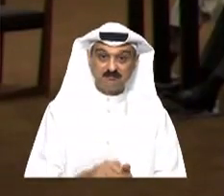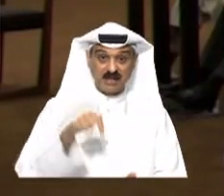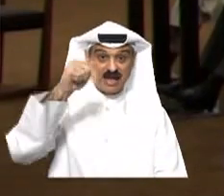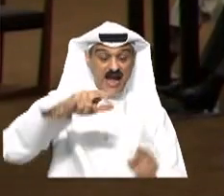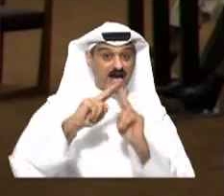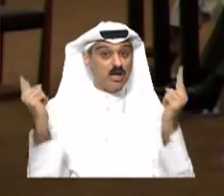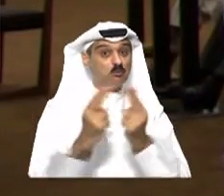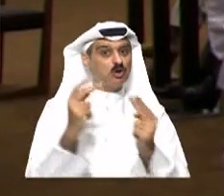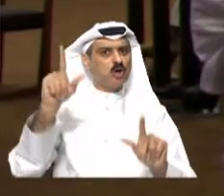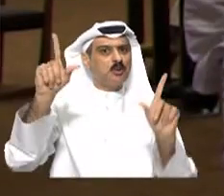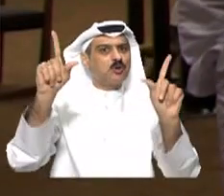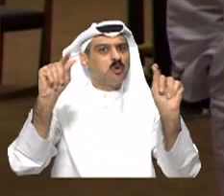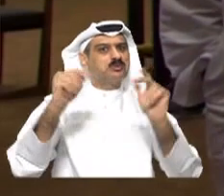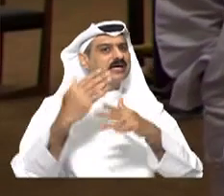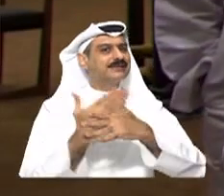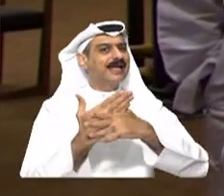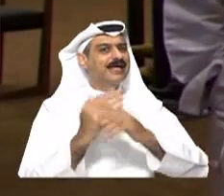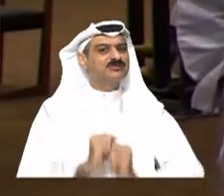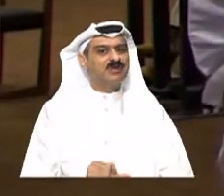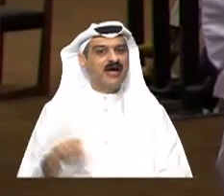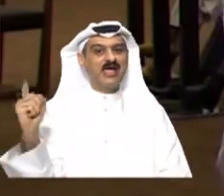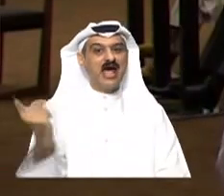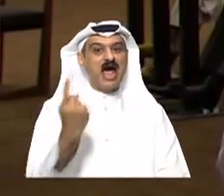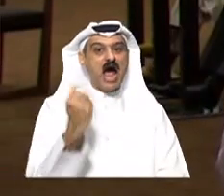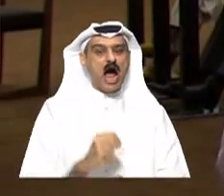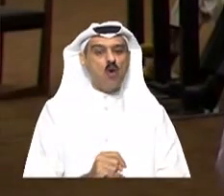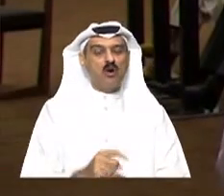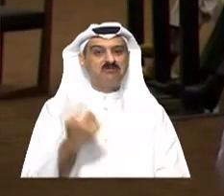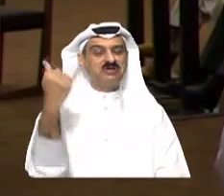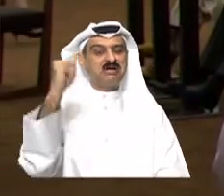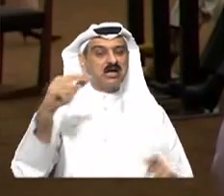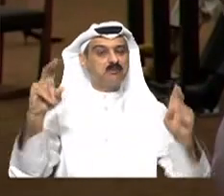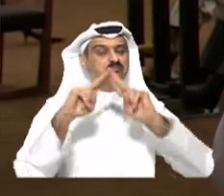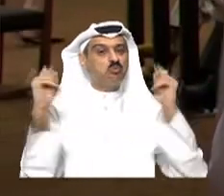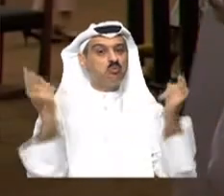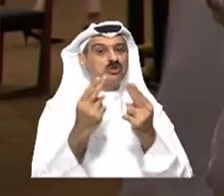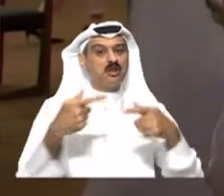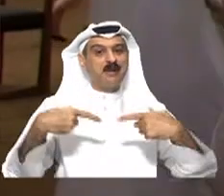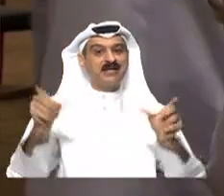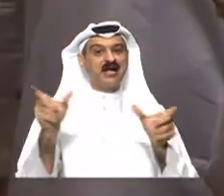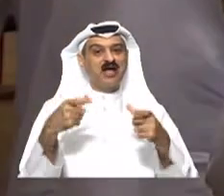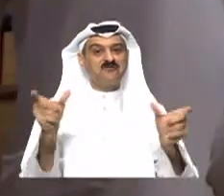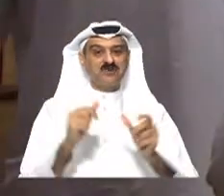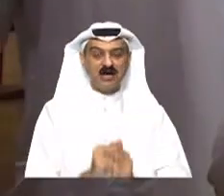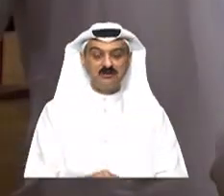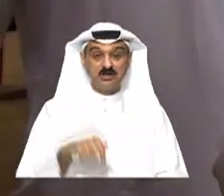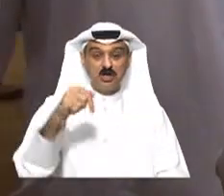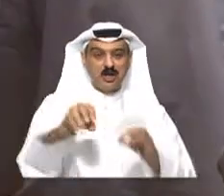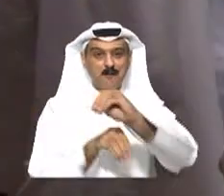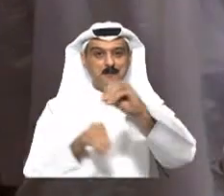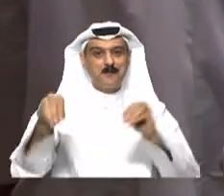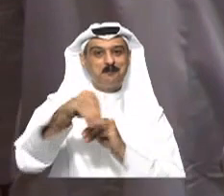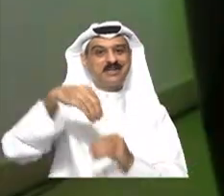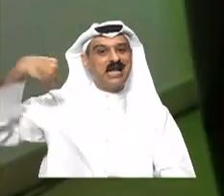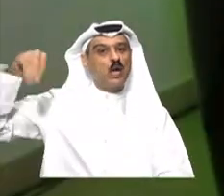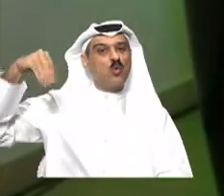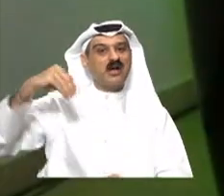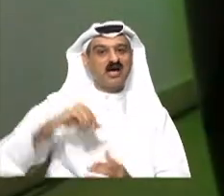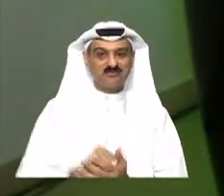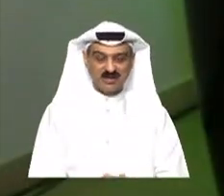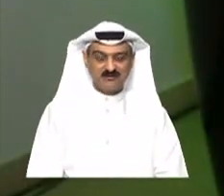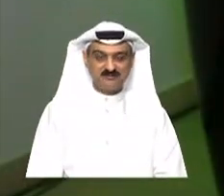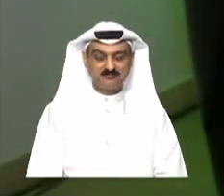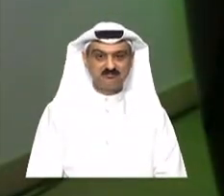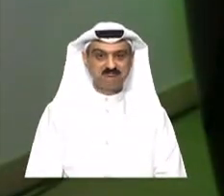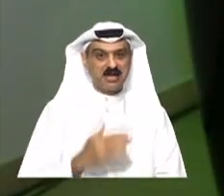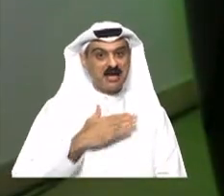هذه القمة أيضا هي أنها أول قمة عربية رقمية، لذلك التقنية اليوم تحل بديلا عن الورق. نحن